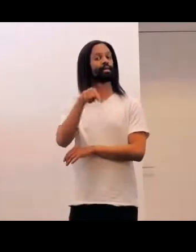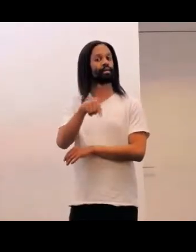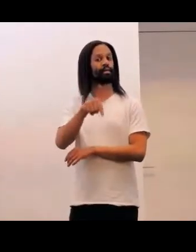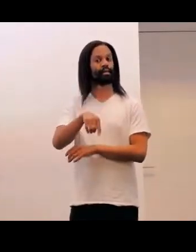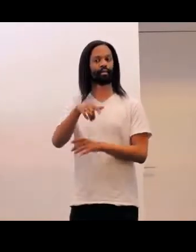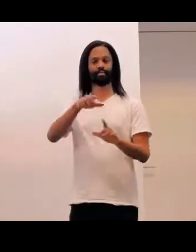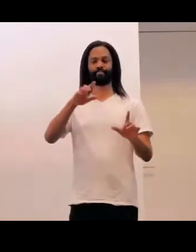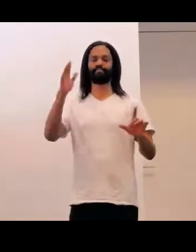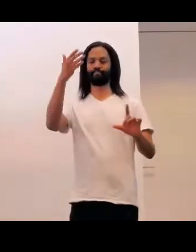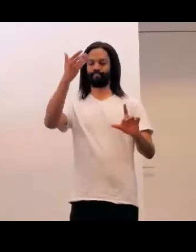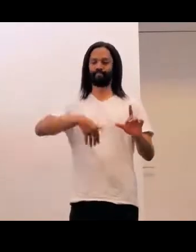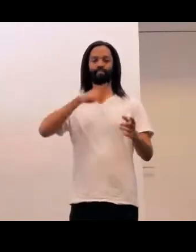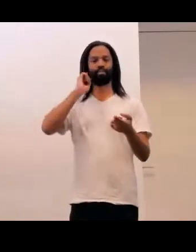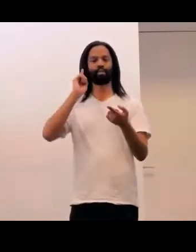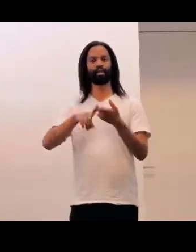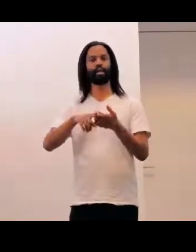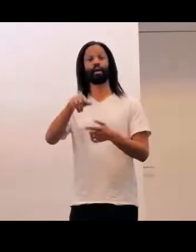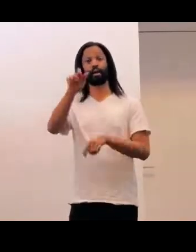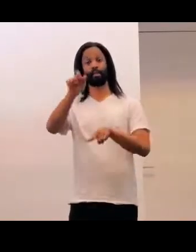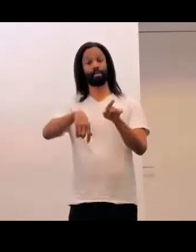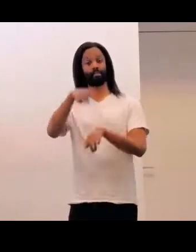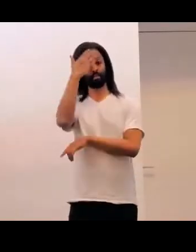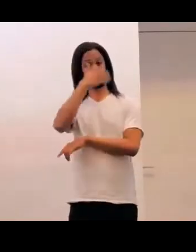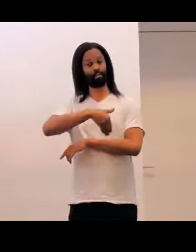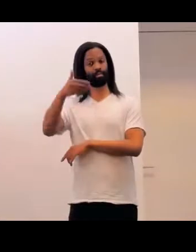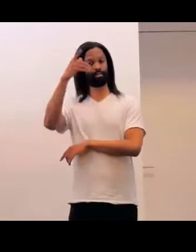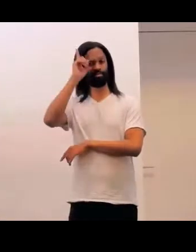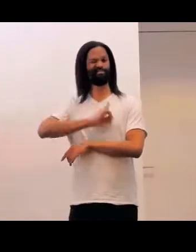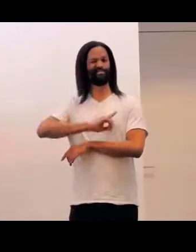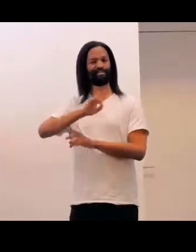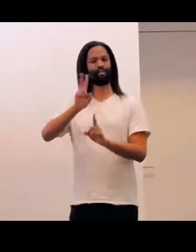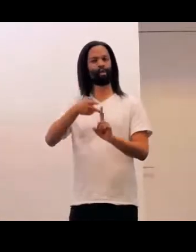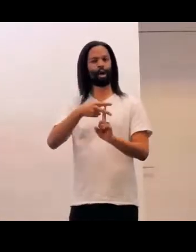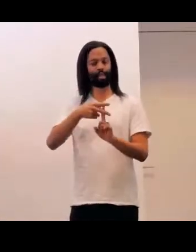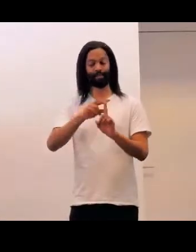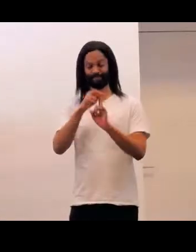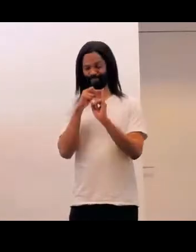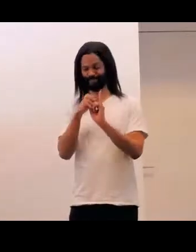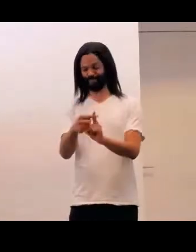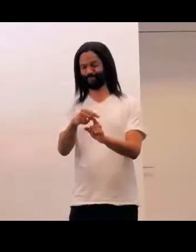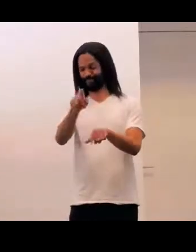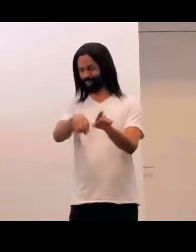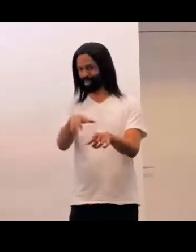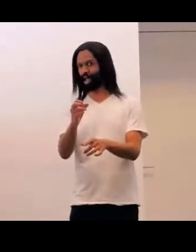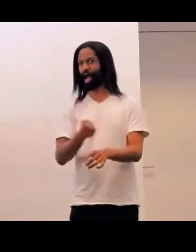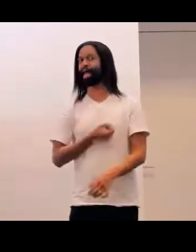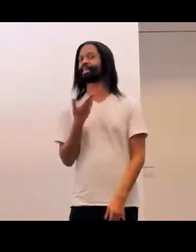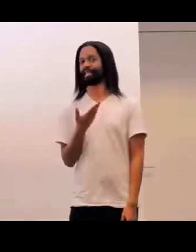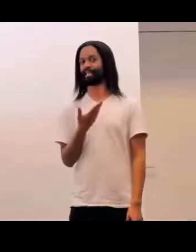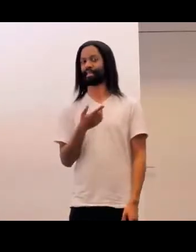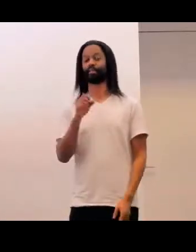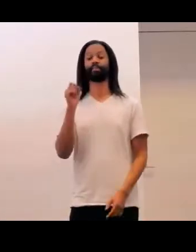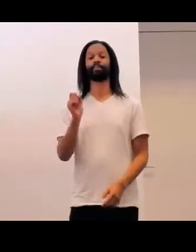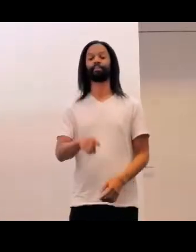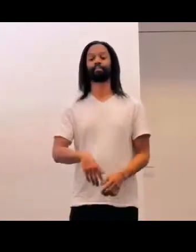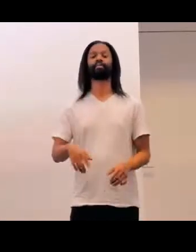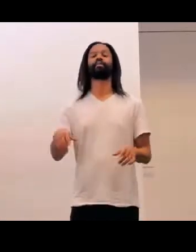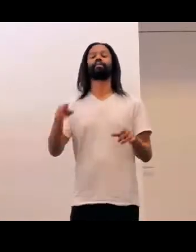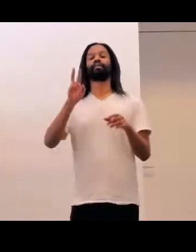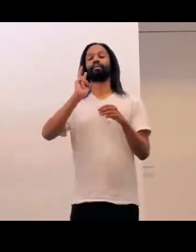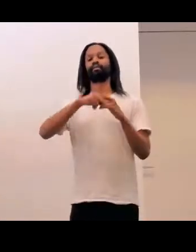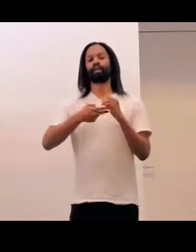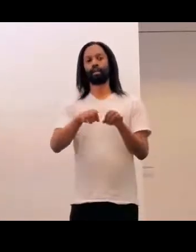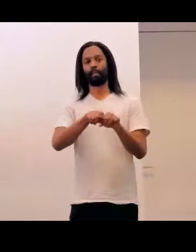personnalités féminines lorraines et particulièrement les artistes. Et ce travail d'enrichissement de pages Wikimedia, Wikicommons